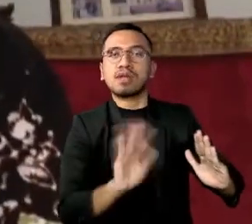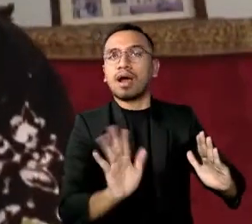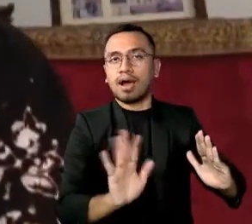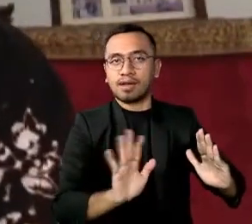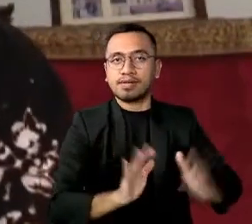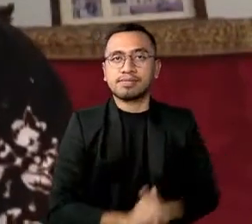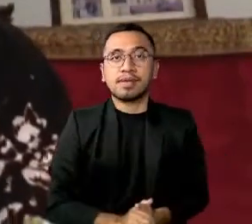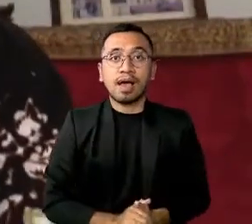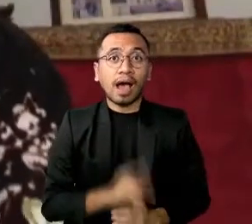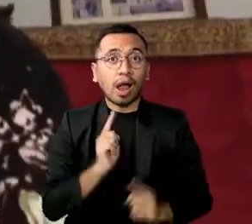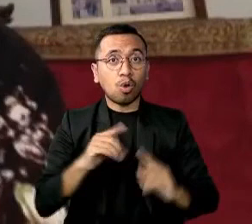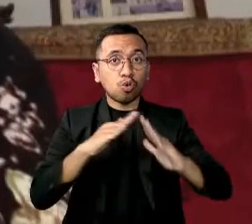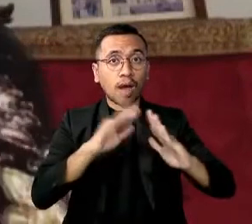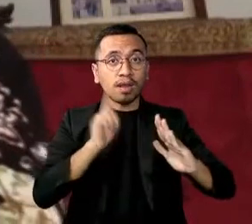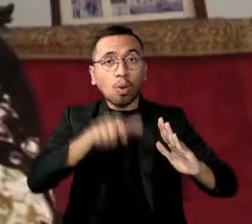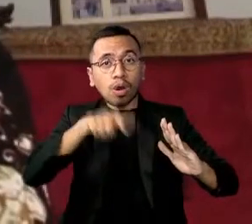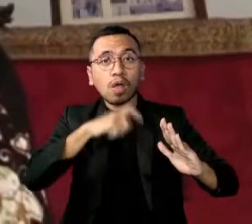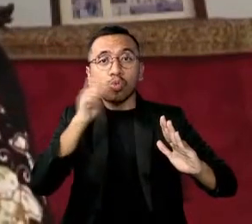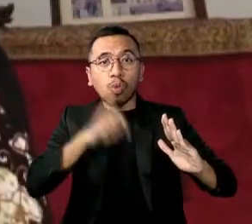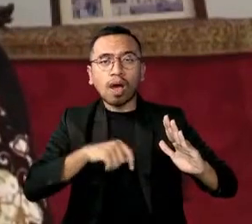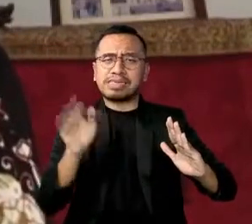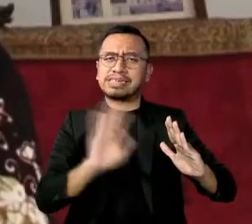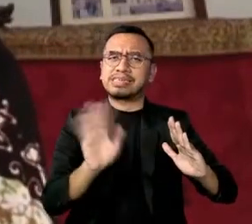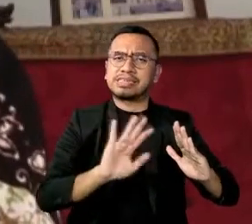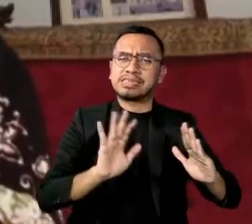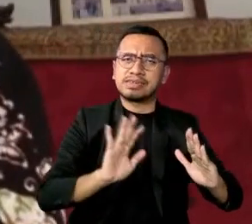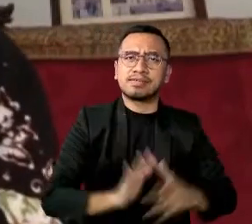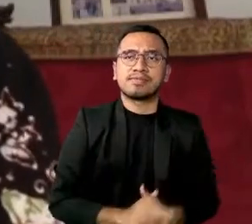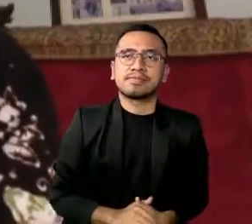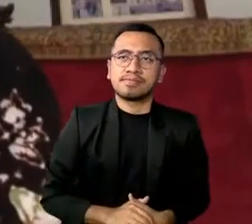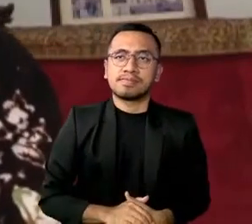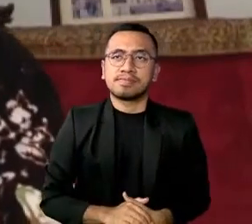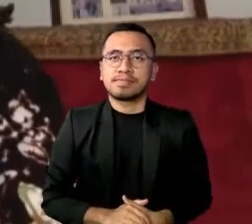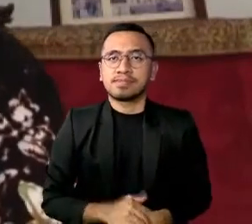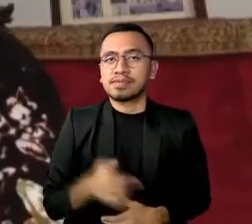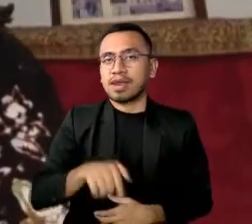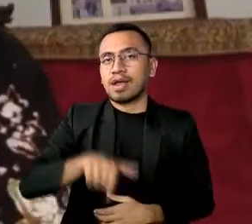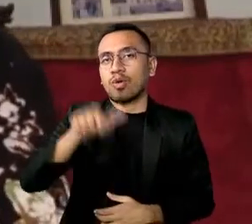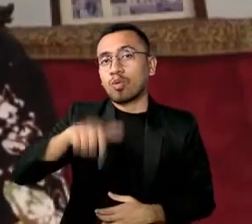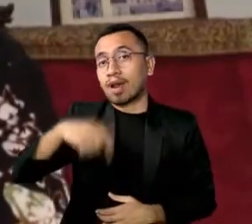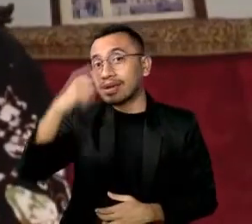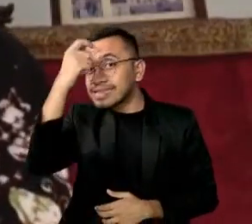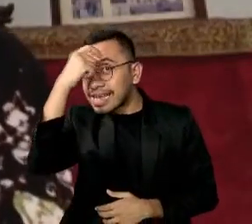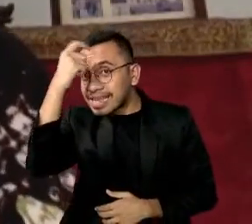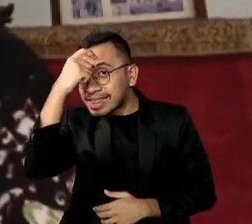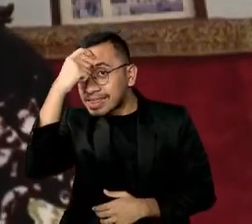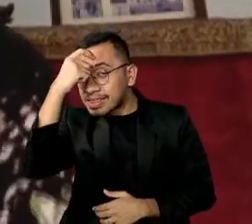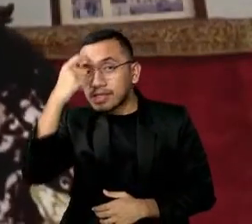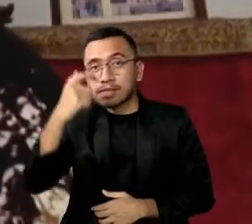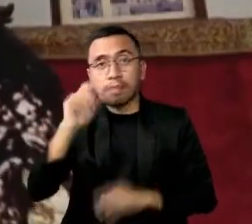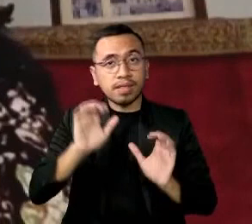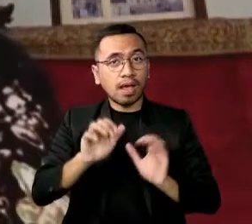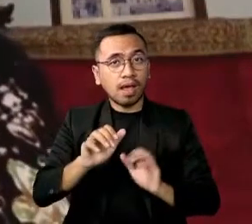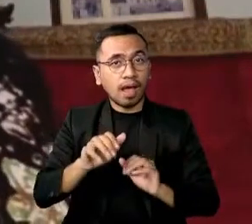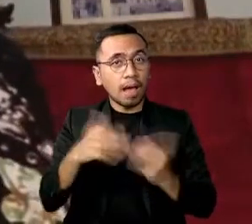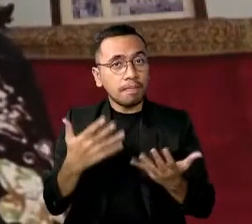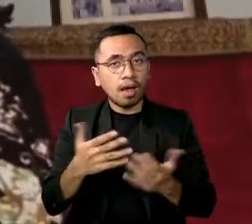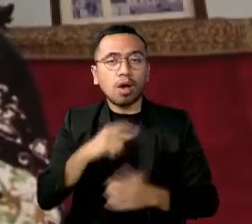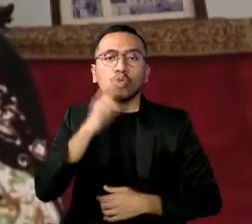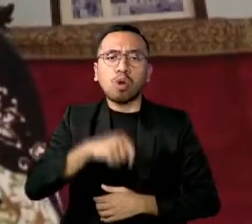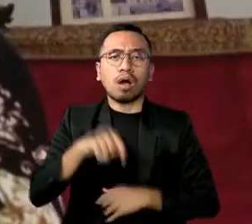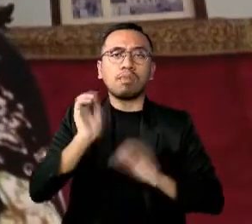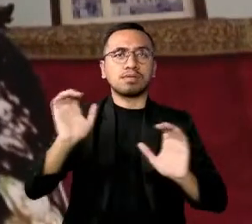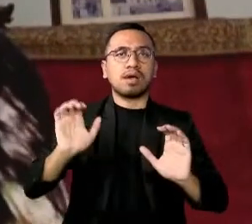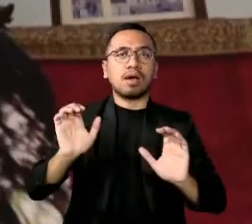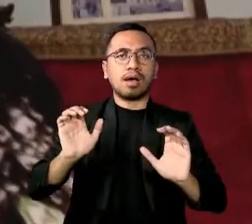rumah itu ada lansia makanya kita sekarang ini banyak menampung orang-orang sakit di rumah sakit yang lansia kalau